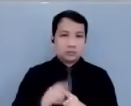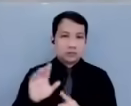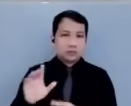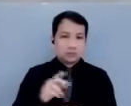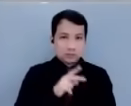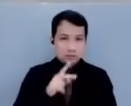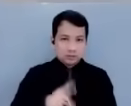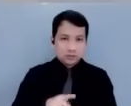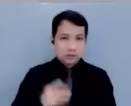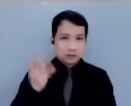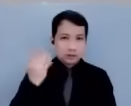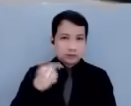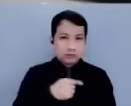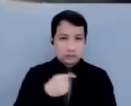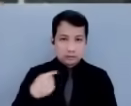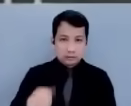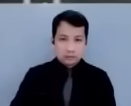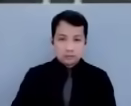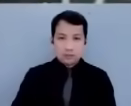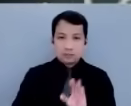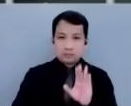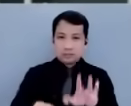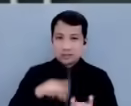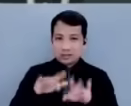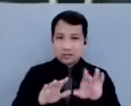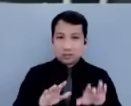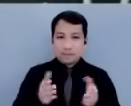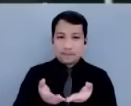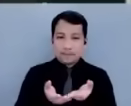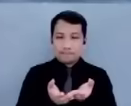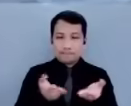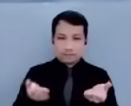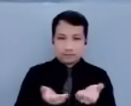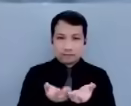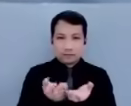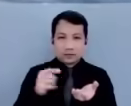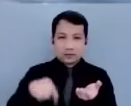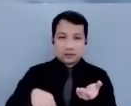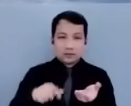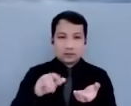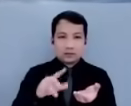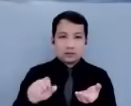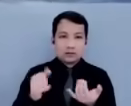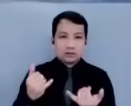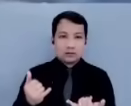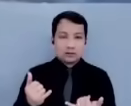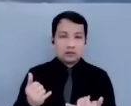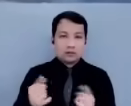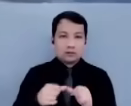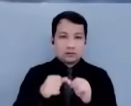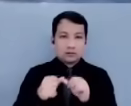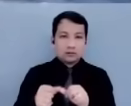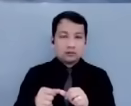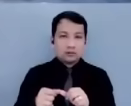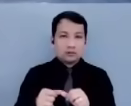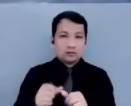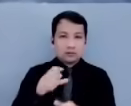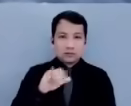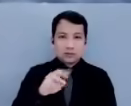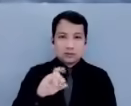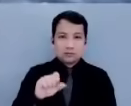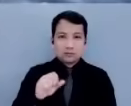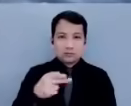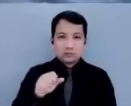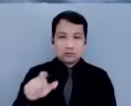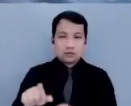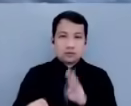nitong mga nakaraang araw hinaharas ng China ang mga barko ng Pilipinas sa Ayungin Shoal, ngayon naman, pati sa Scarborough Shoal o Bajo